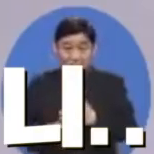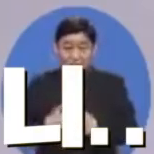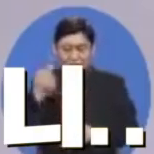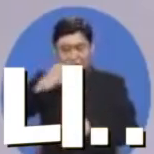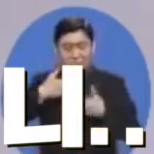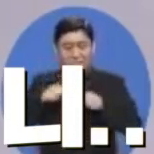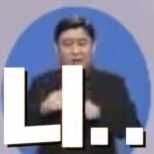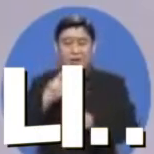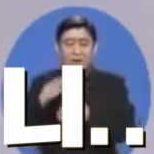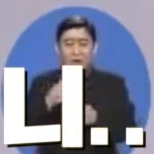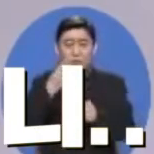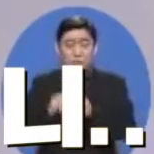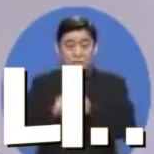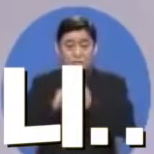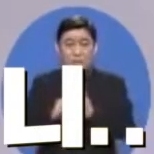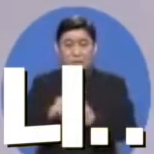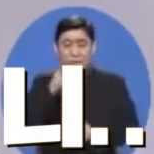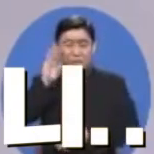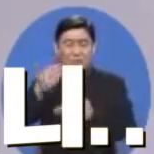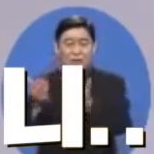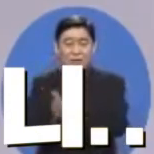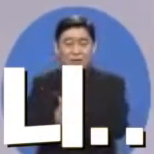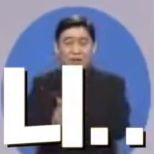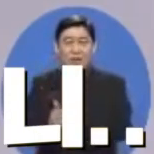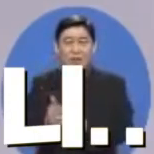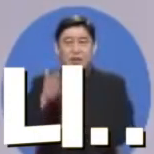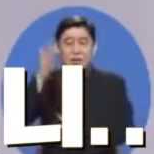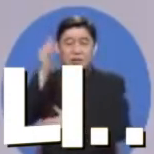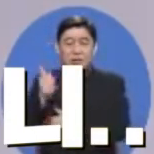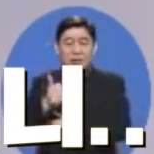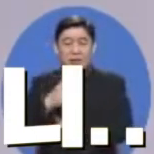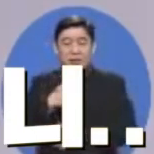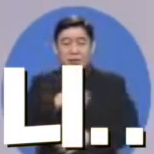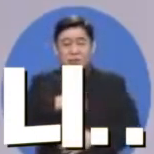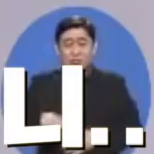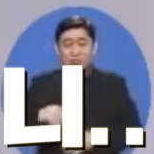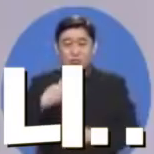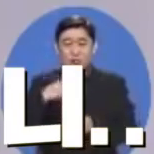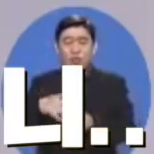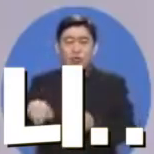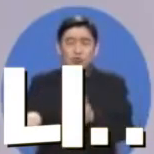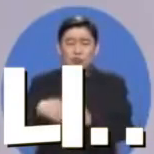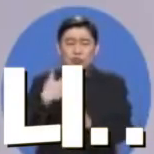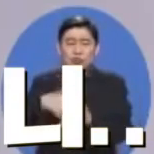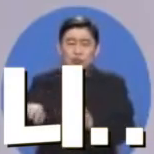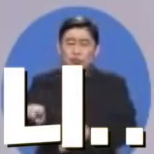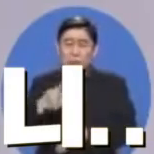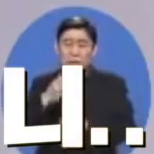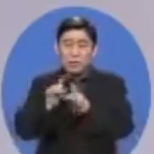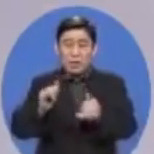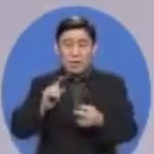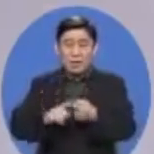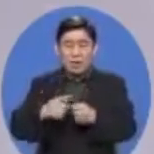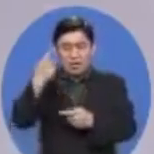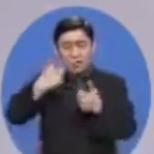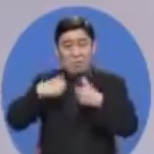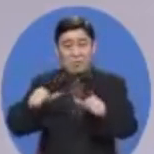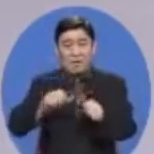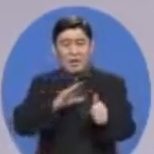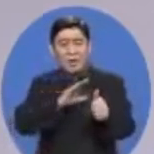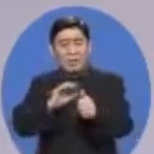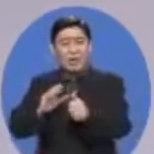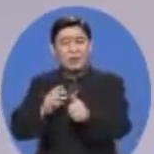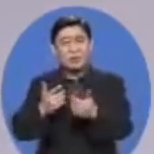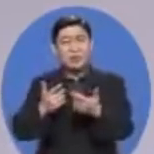떠나 경기도에 출마한 바른미래당의 시장, 군수, 도의원, 시의원 후보 수백 명에 대한 모독이라고 생각합니다. 방송,